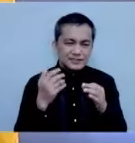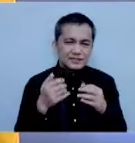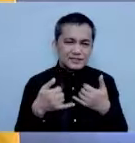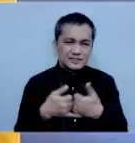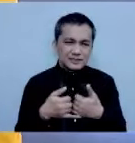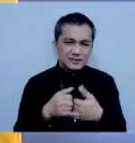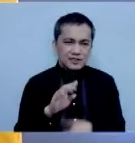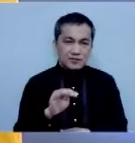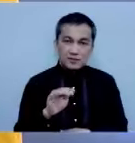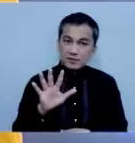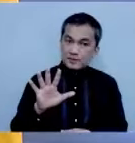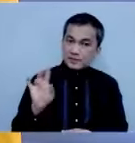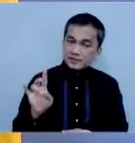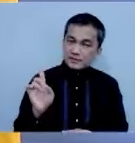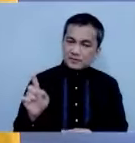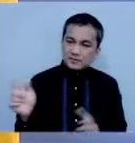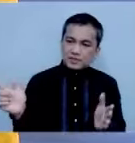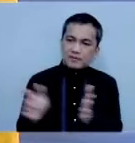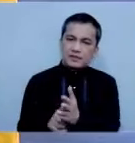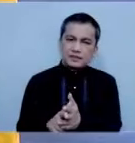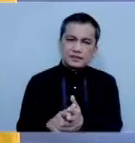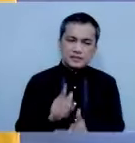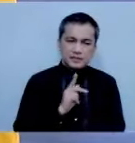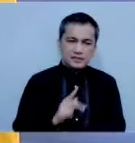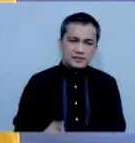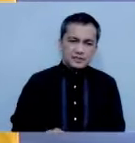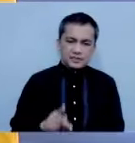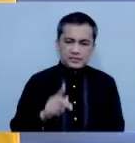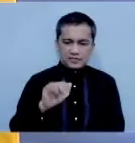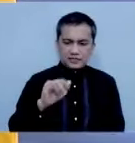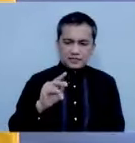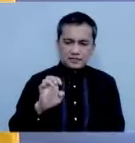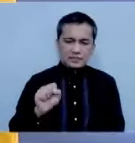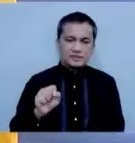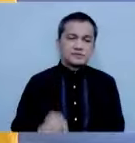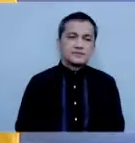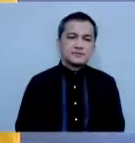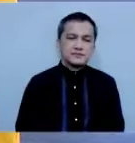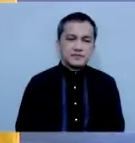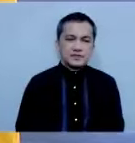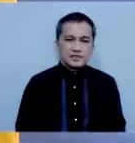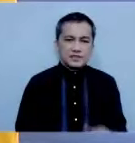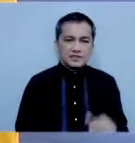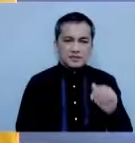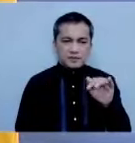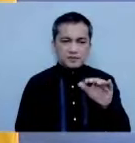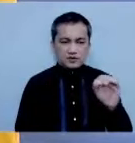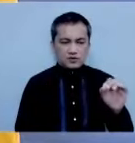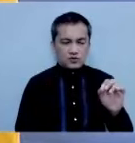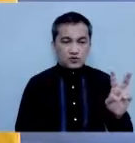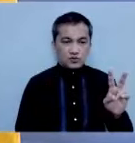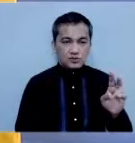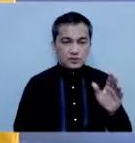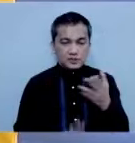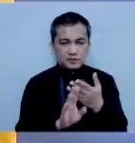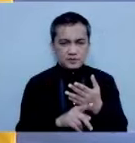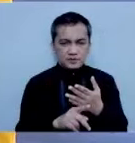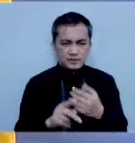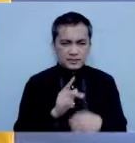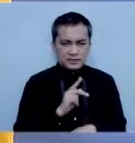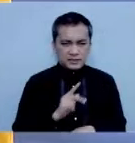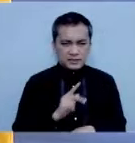1457, pinaban po yan ni King James II. 1502 na lang nang ibalik ito ni King James IV